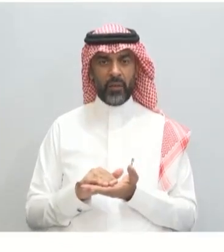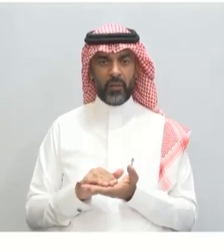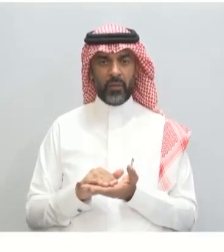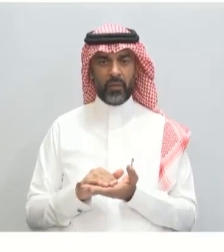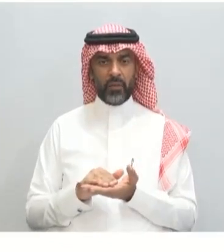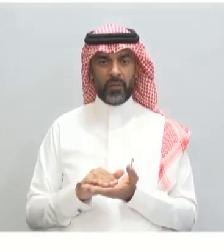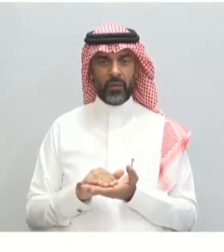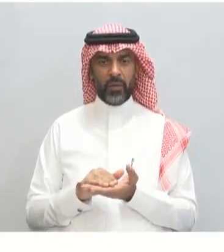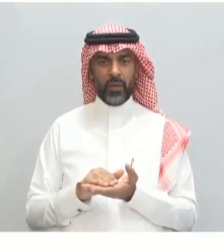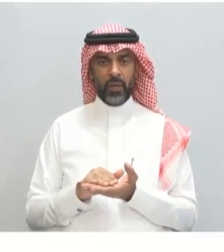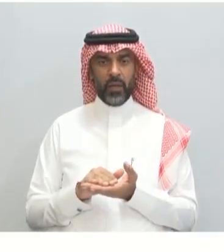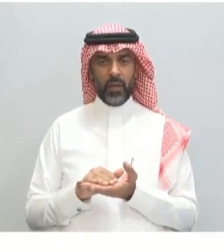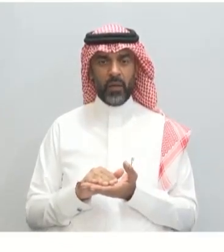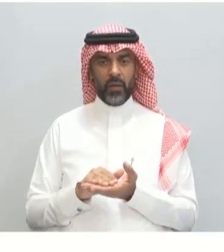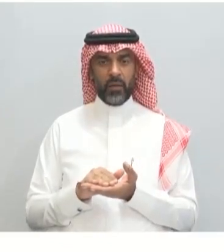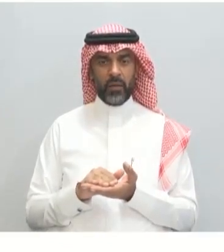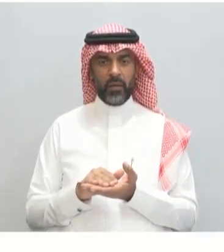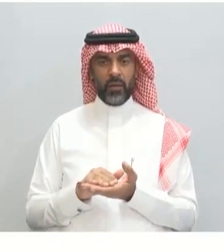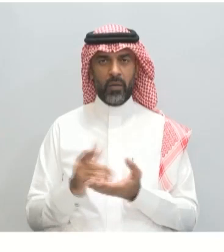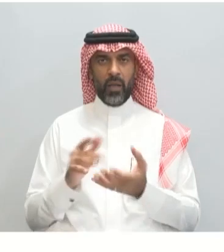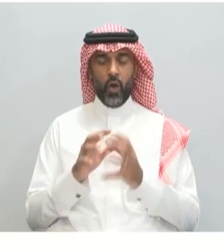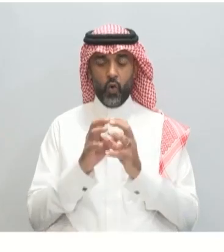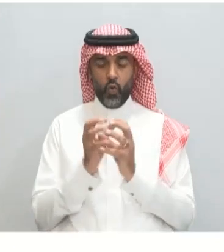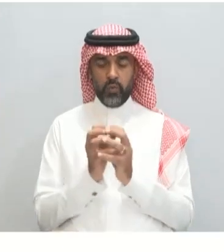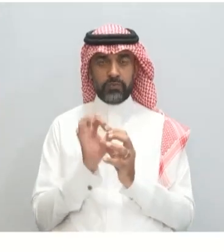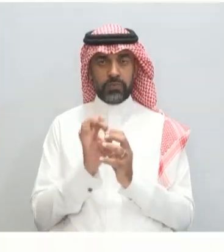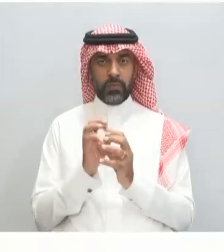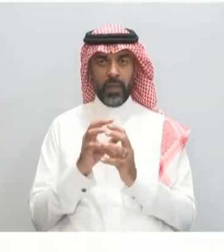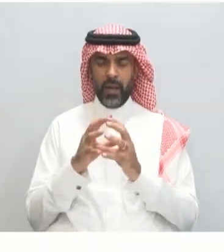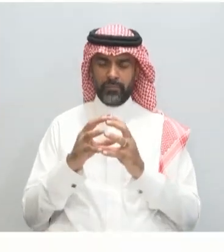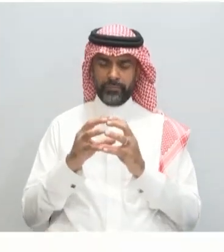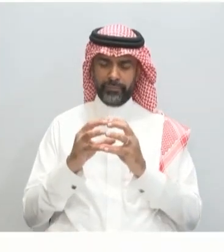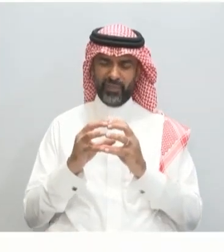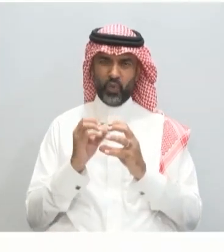وغير كامله الاستداره بل هي منبعجه ومفلطحه من عند